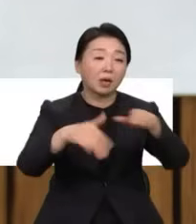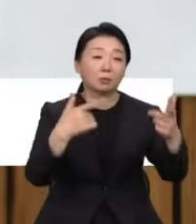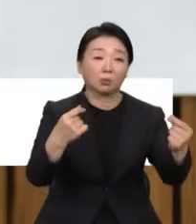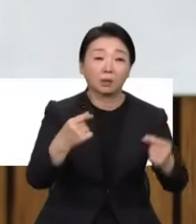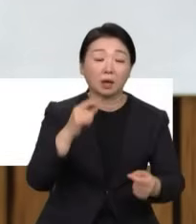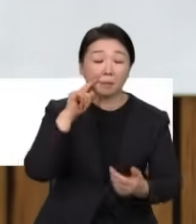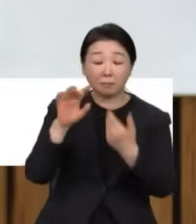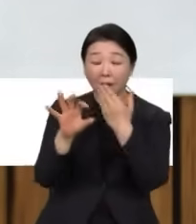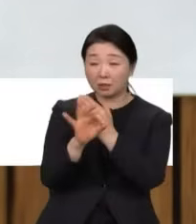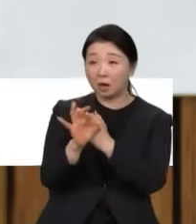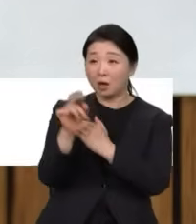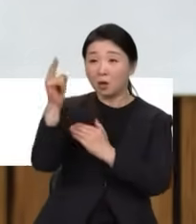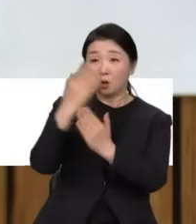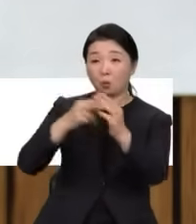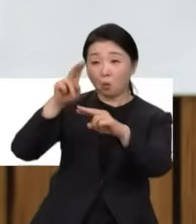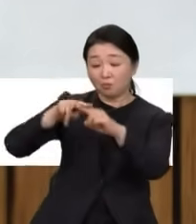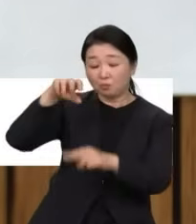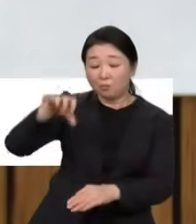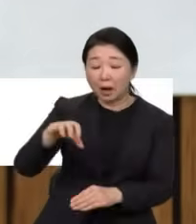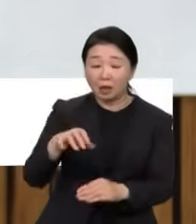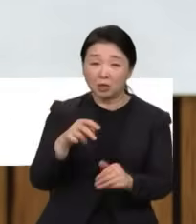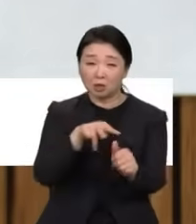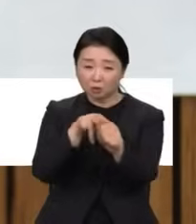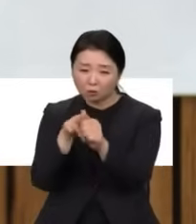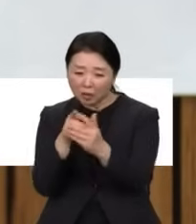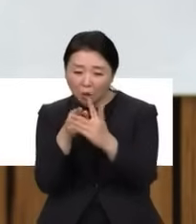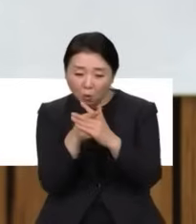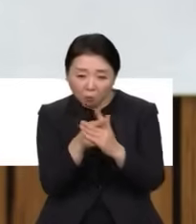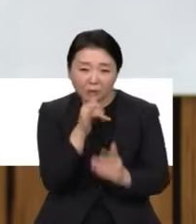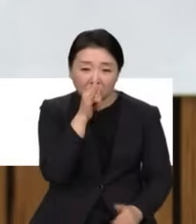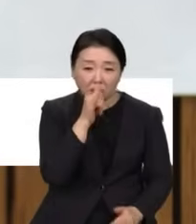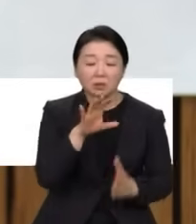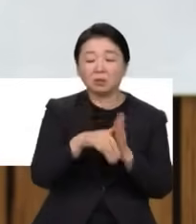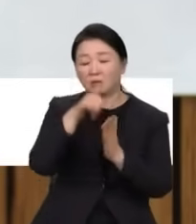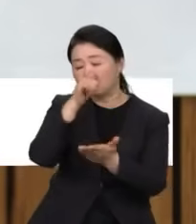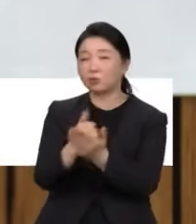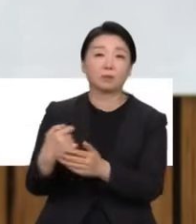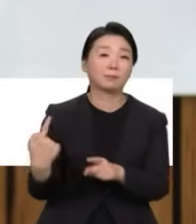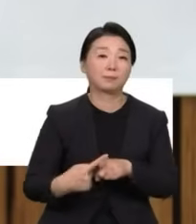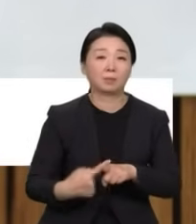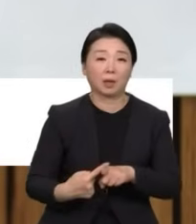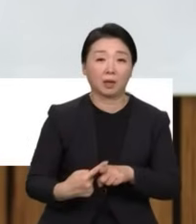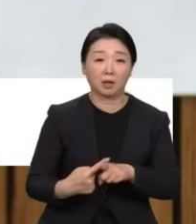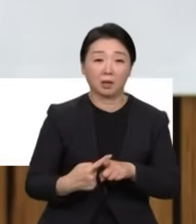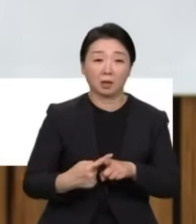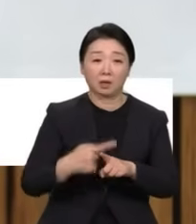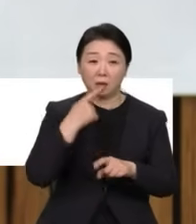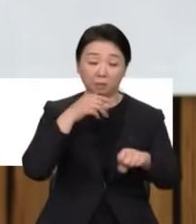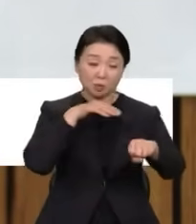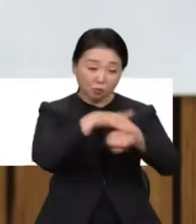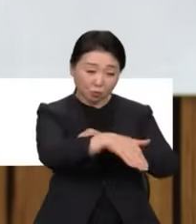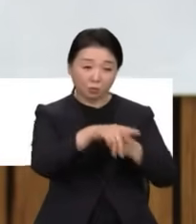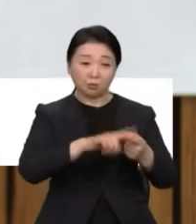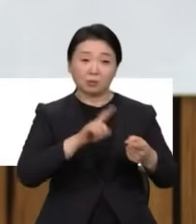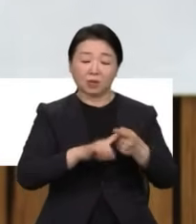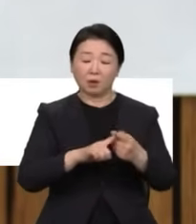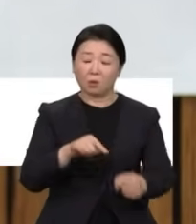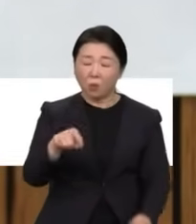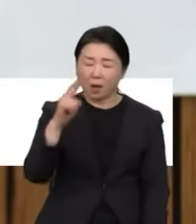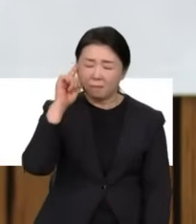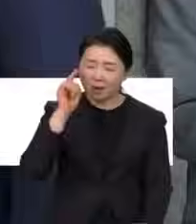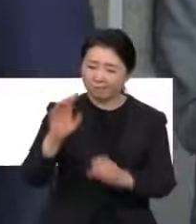공수처가 의도적으로 수사기밀을 흘리고 있다면 이런 매우 심각한 범죄일 뿐만 아니라 민주주의를 뒤흔드는